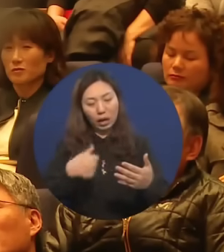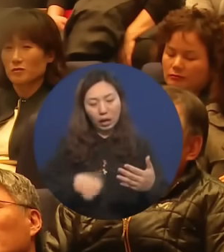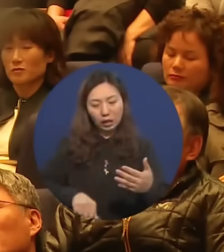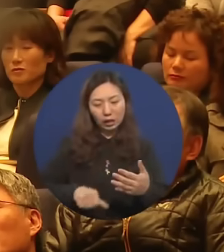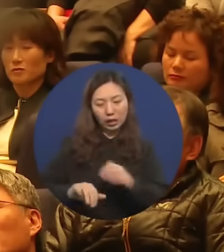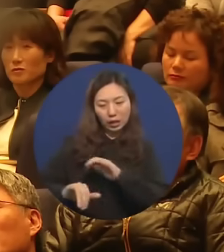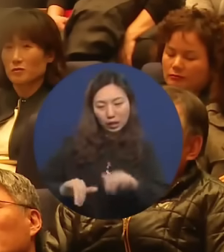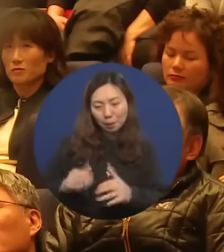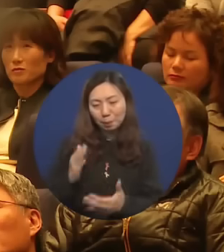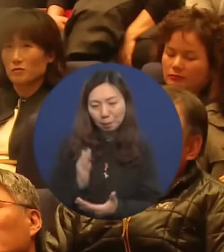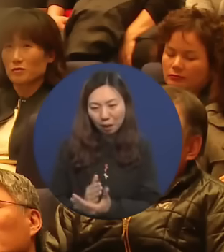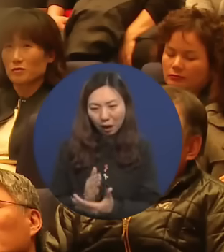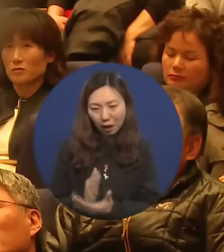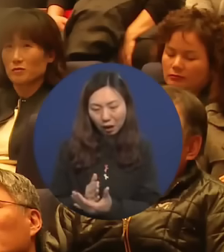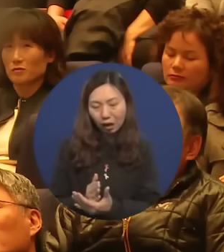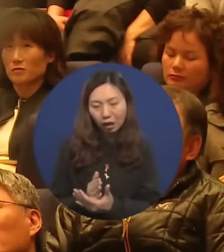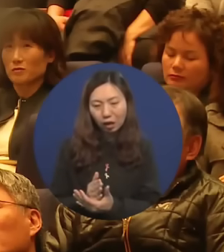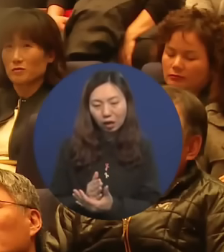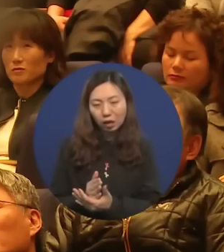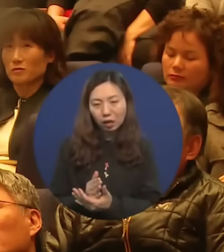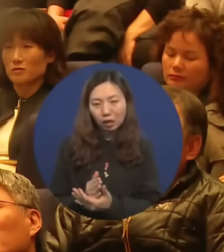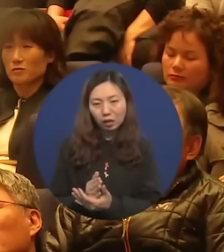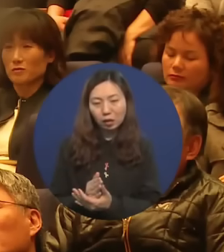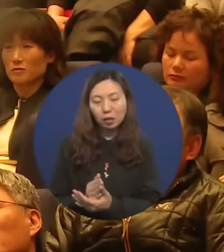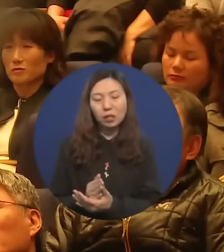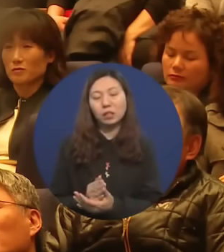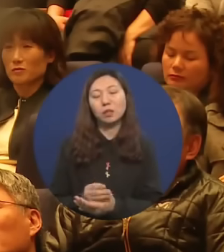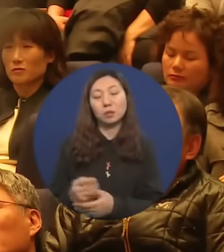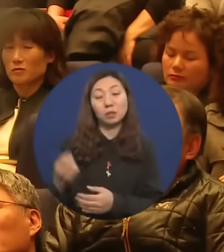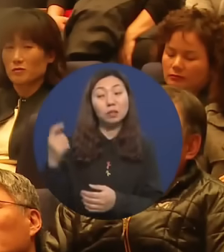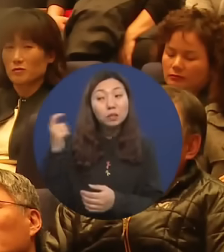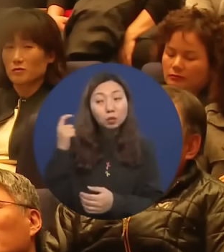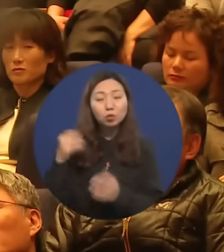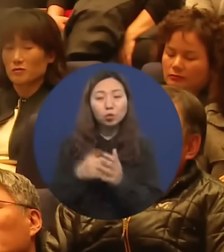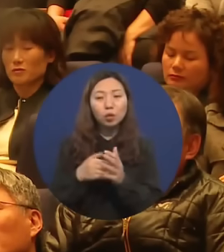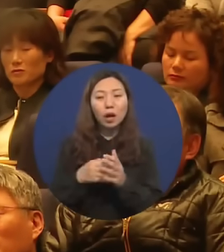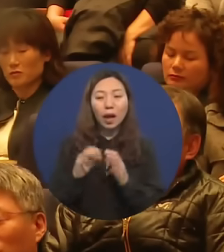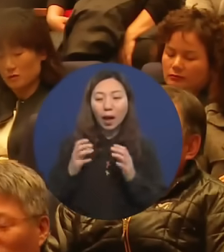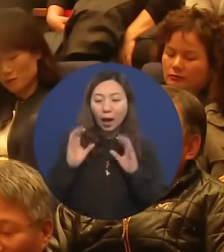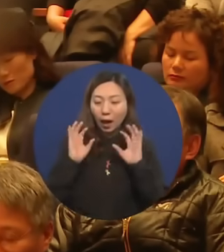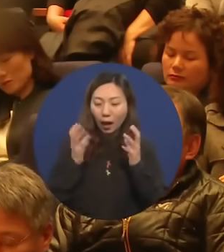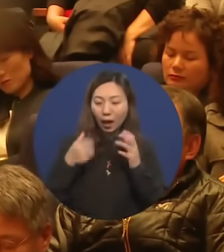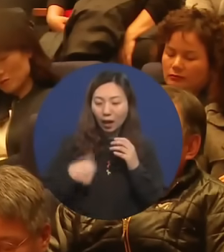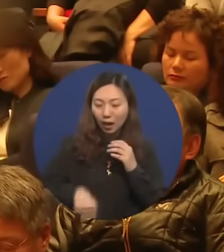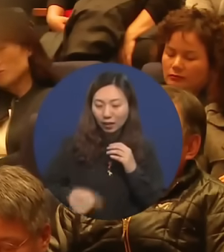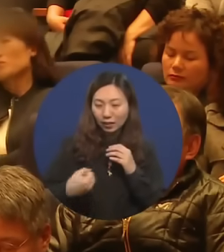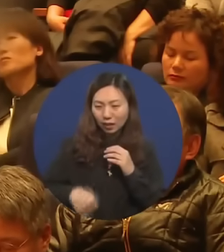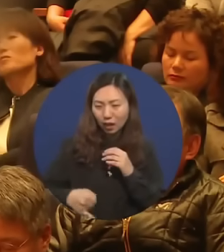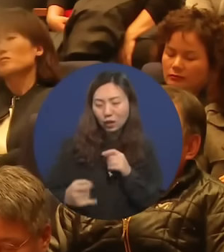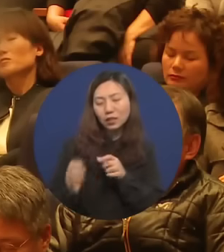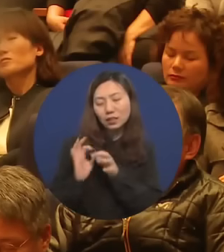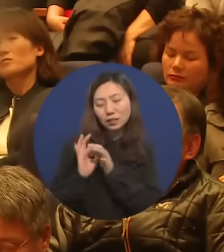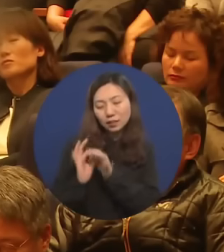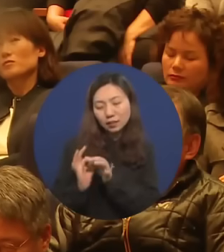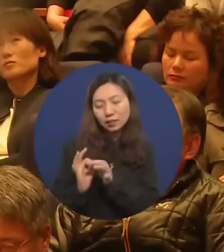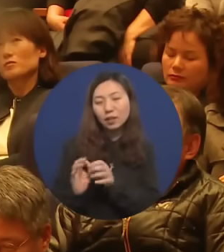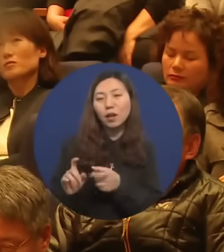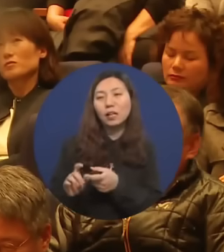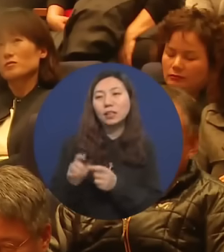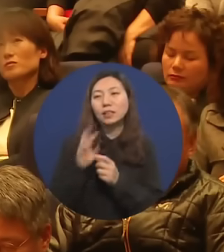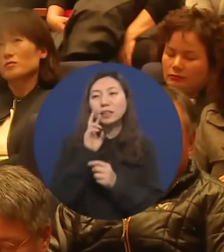들으면서 참 아이들하고 많이 가까워지면서 좋아졌습니다. 그래서 오늘 이렇게 오신다고 하셔가지고